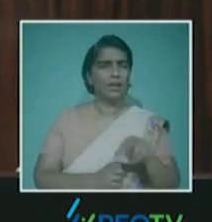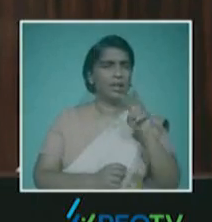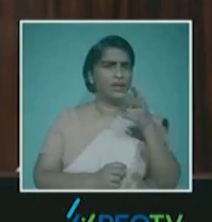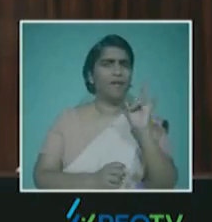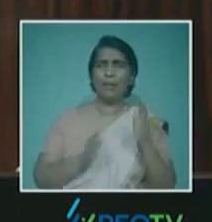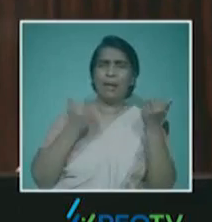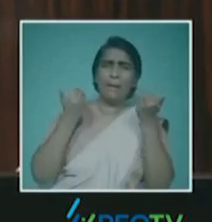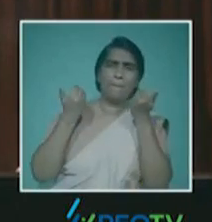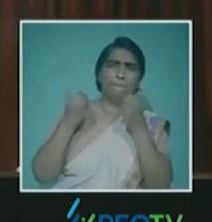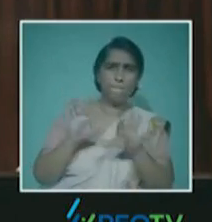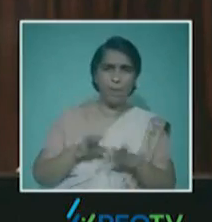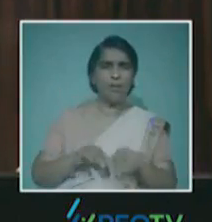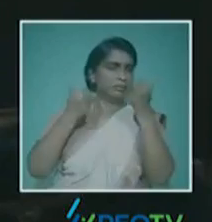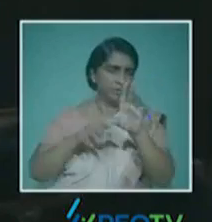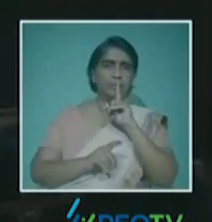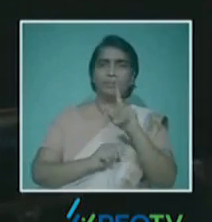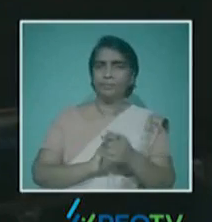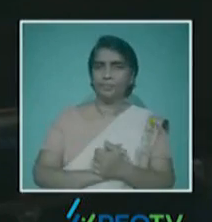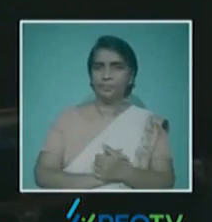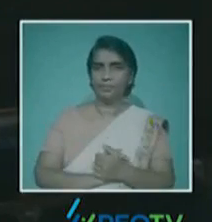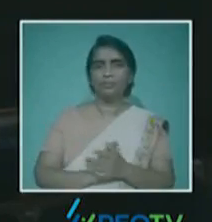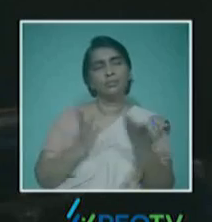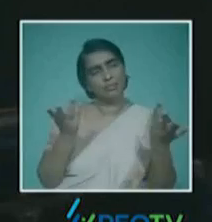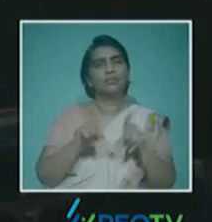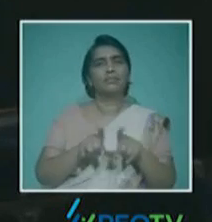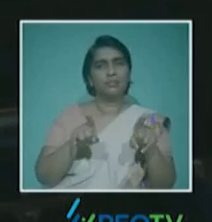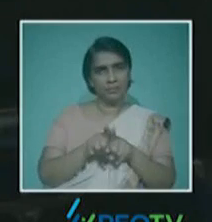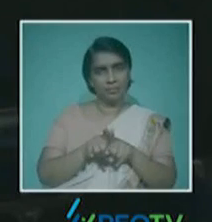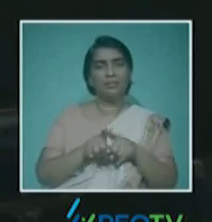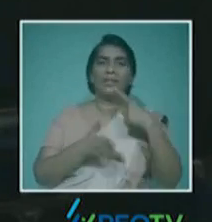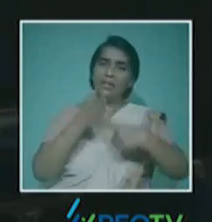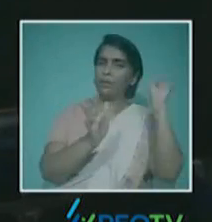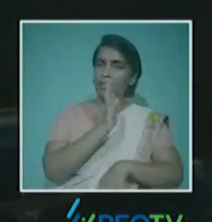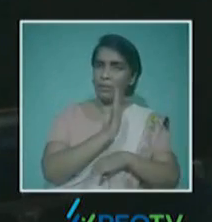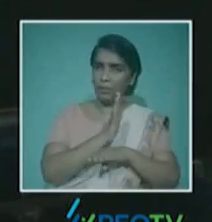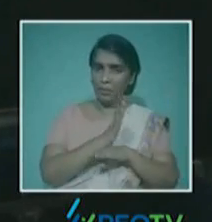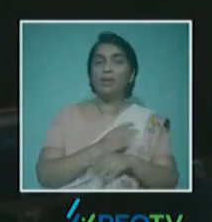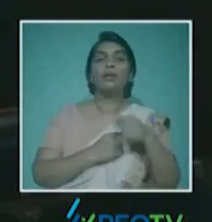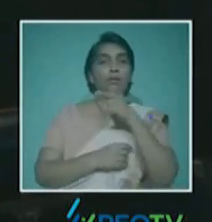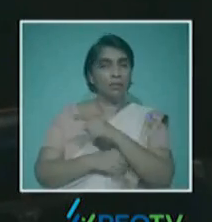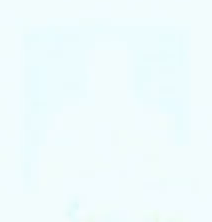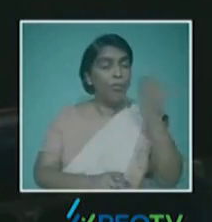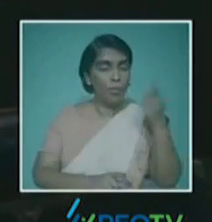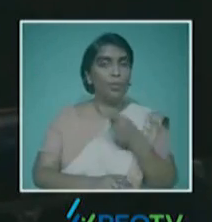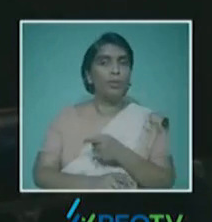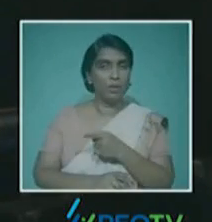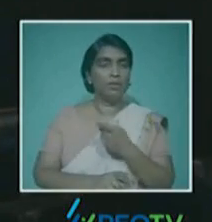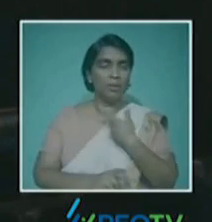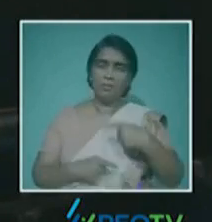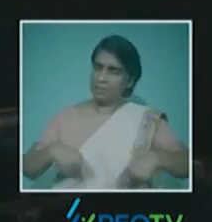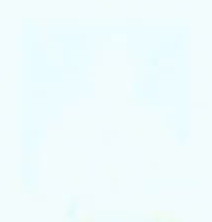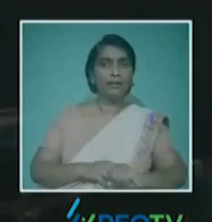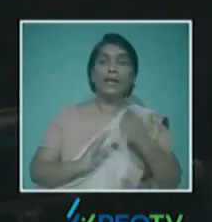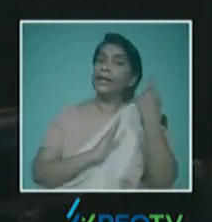225ම එපා වෙලා. අපි කවුරුත් එපා වෙලා. ඉතින් එහෙමනම් කරන්න තියෙන්නේ ඡන්දයක් තියෙන එකනේ. තමුන්නාස්සෙල්ලට පුළුවන් නම් මං අභියෝග